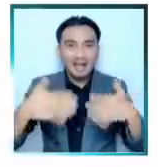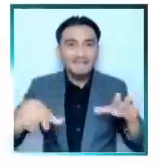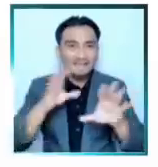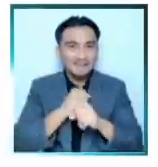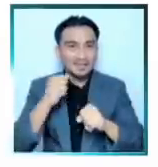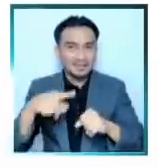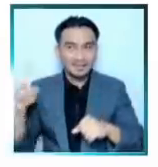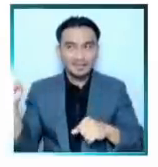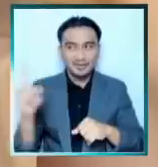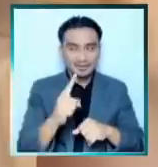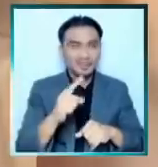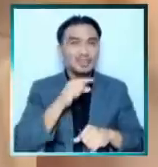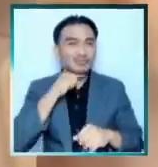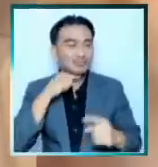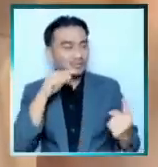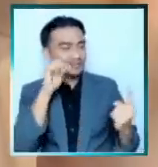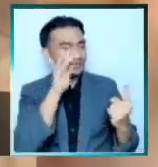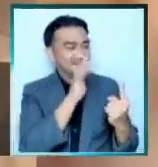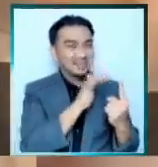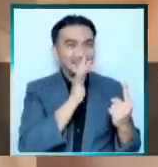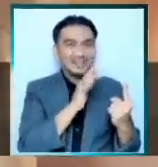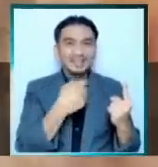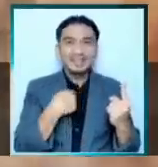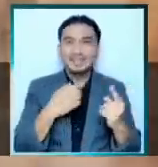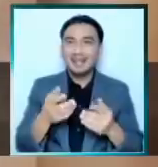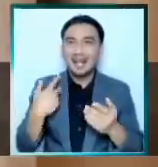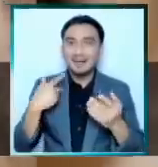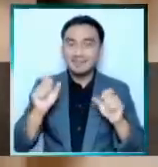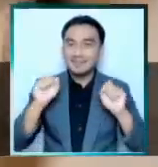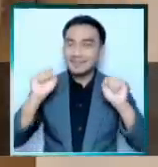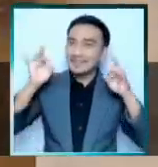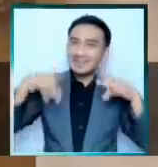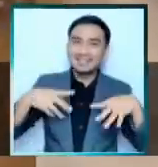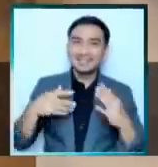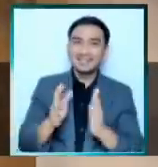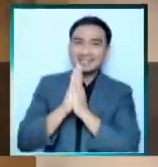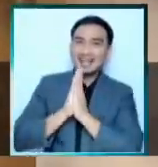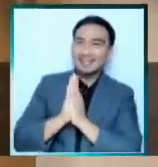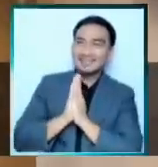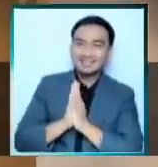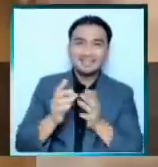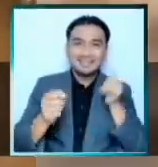tila nagulat at biglang nagdasal. Ayan, tingnan natin ang video.